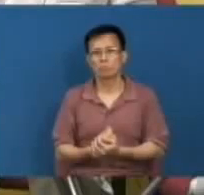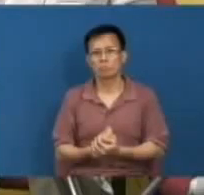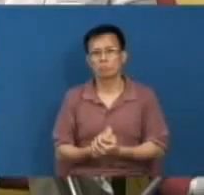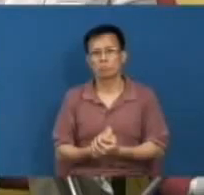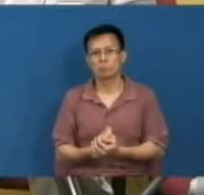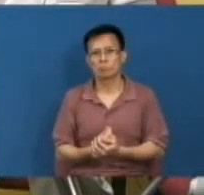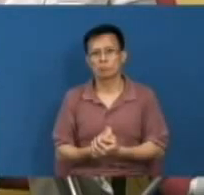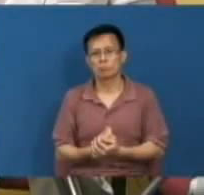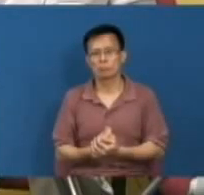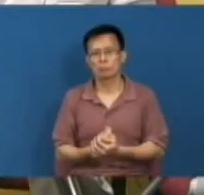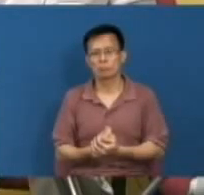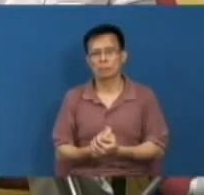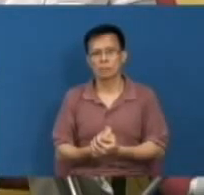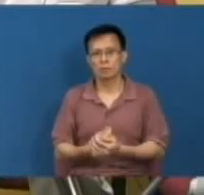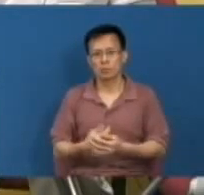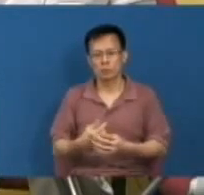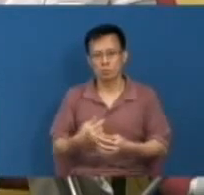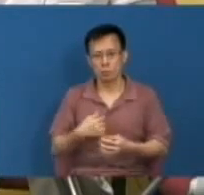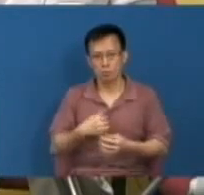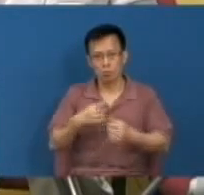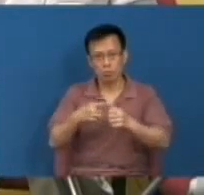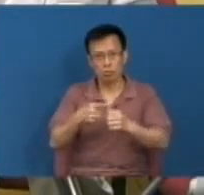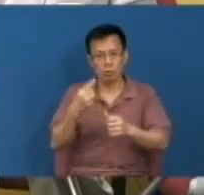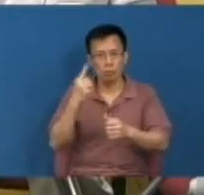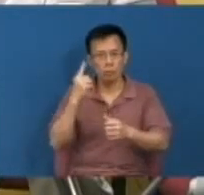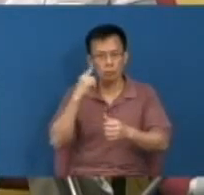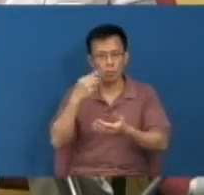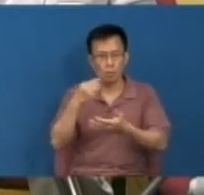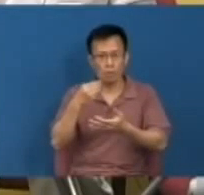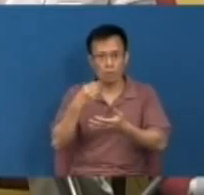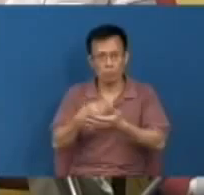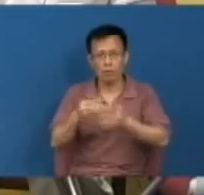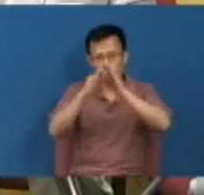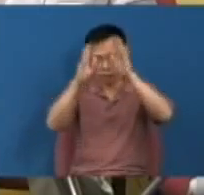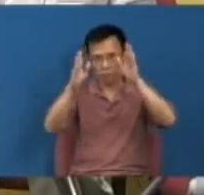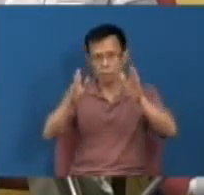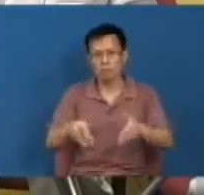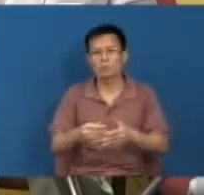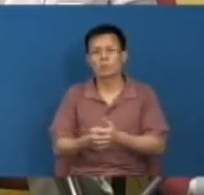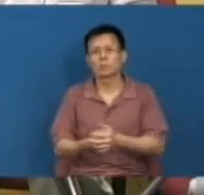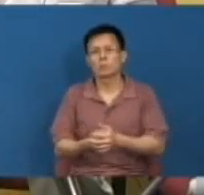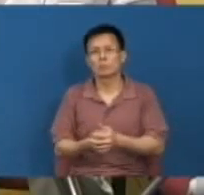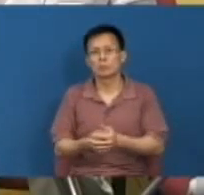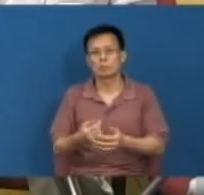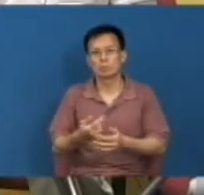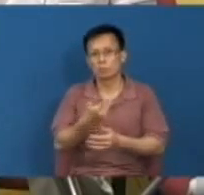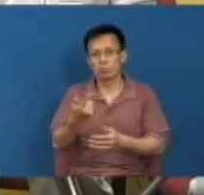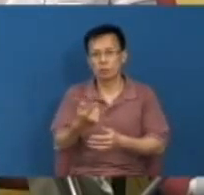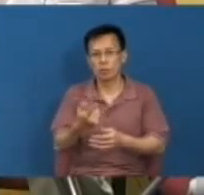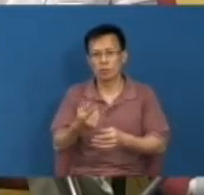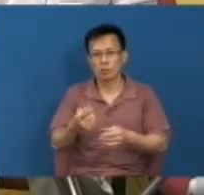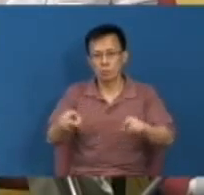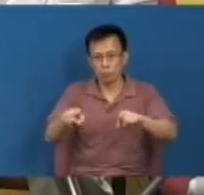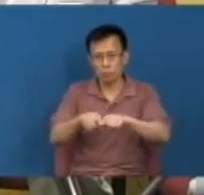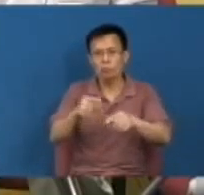我咧。就是想買翻間鋪嘅啫，總唔知你 係咯，好多嘅涉及嘅係業主都係講話喺同區，希望有翻個